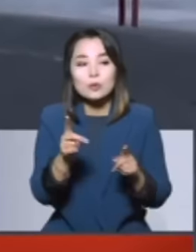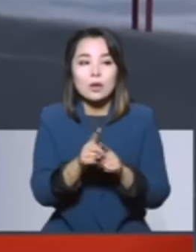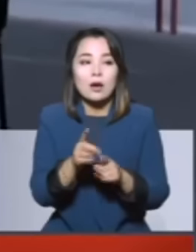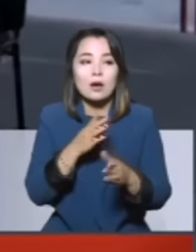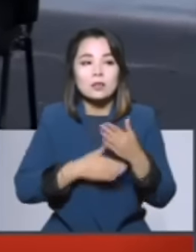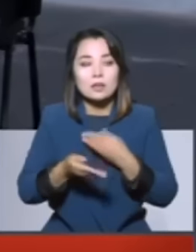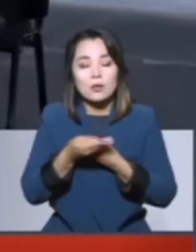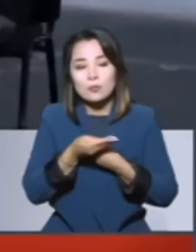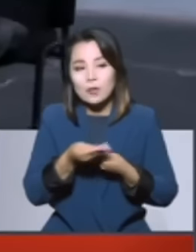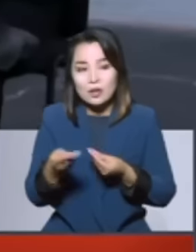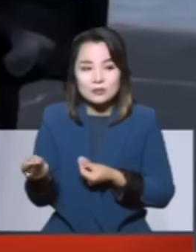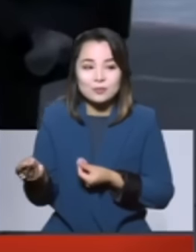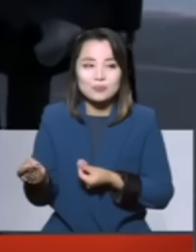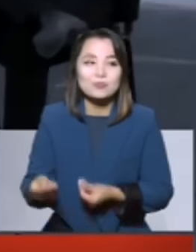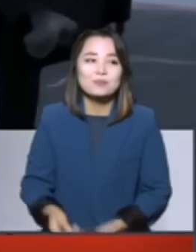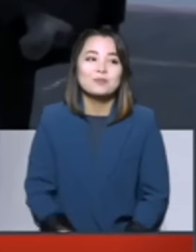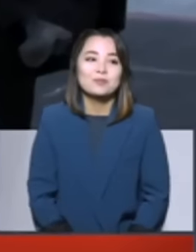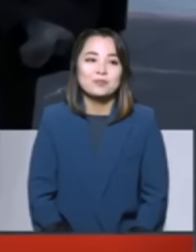алыңыздар.